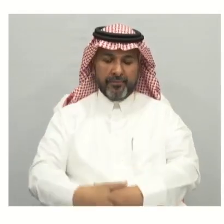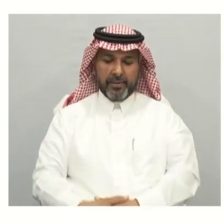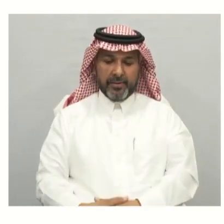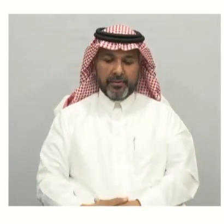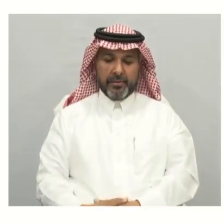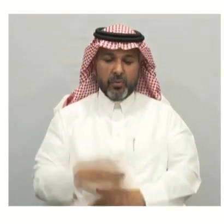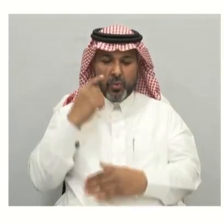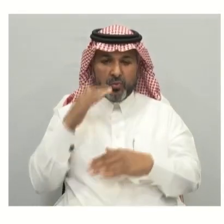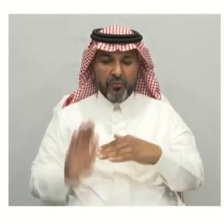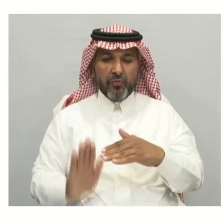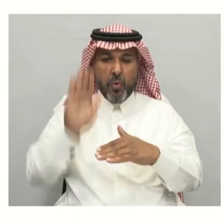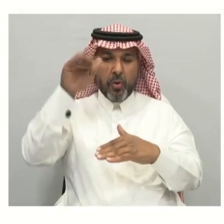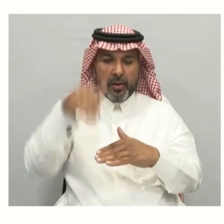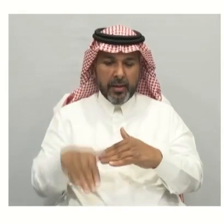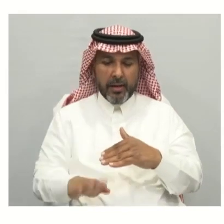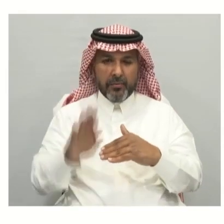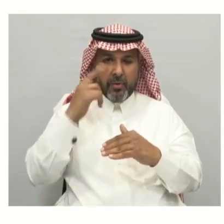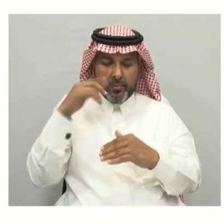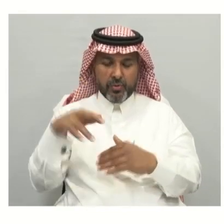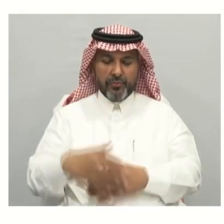هابطا او ثابته